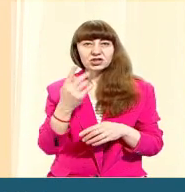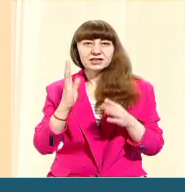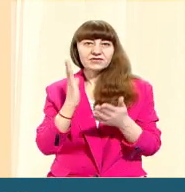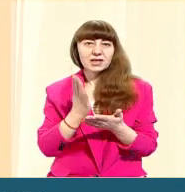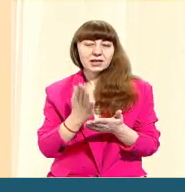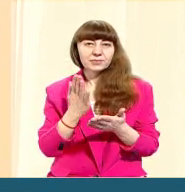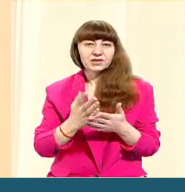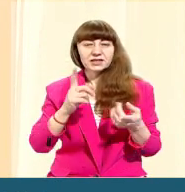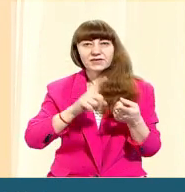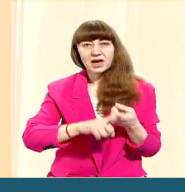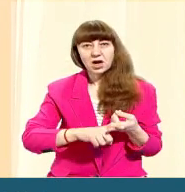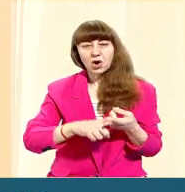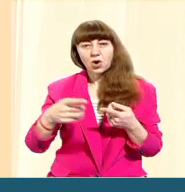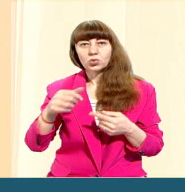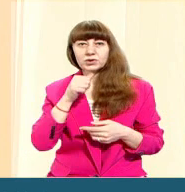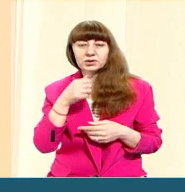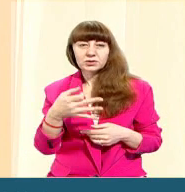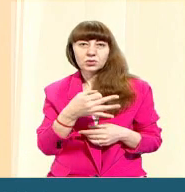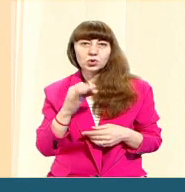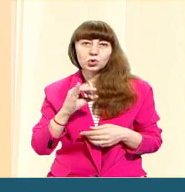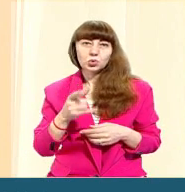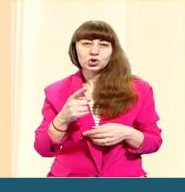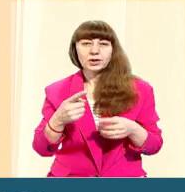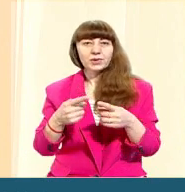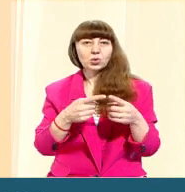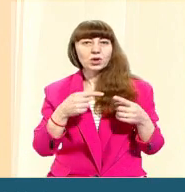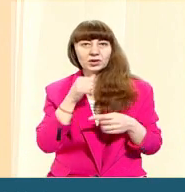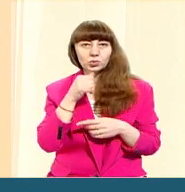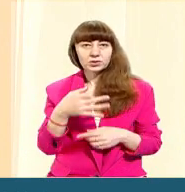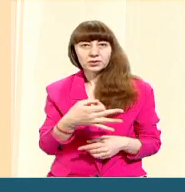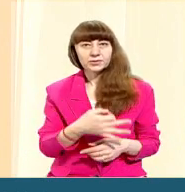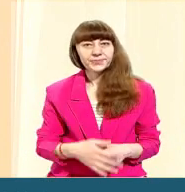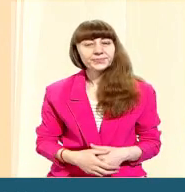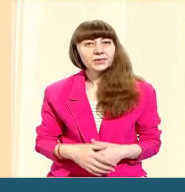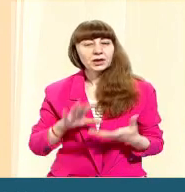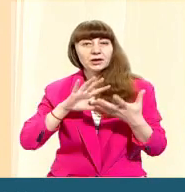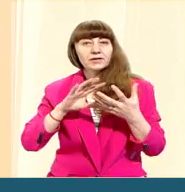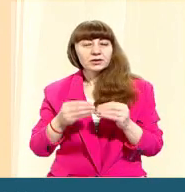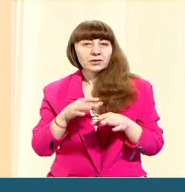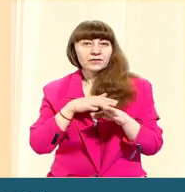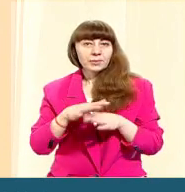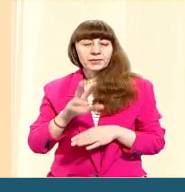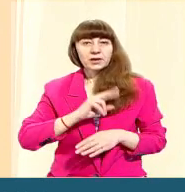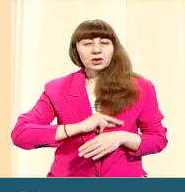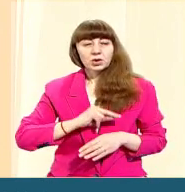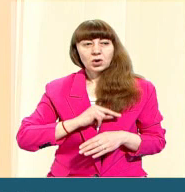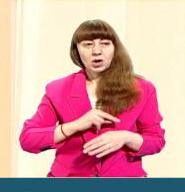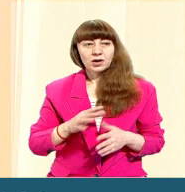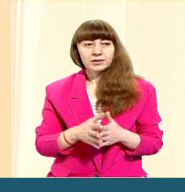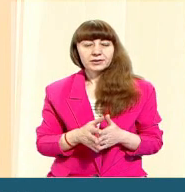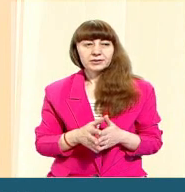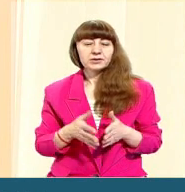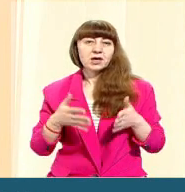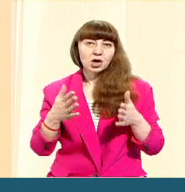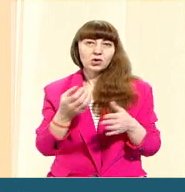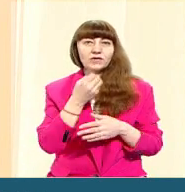коридором, связывающим областной центр с южными регионами области. В результате проведенной работы доля дорог, находящихся